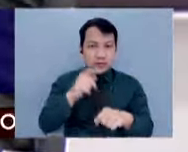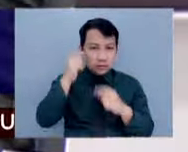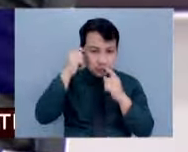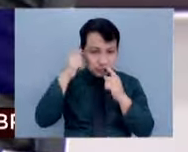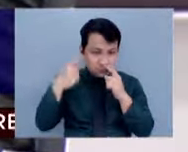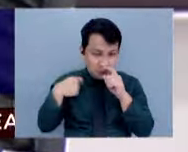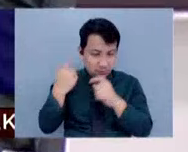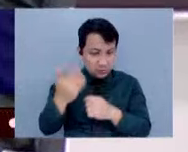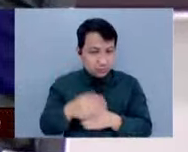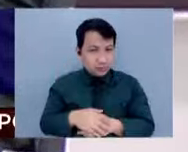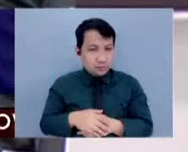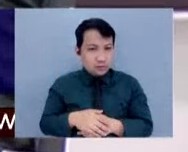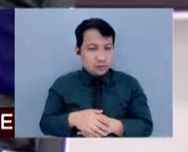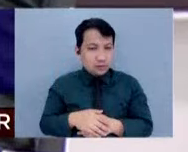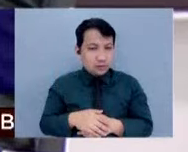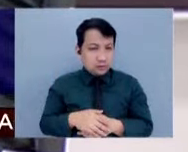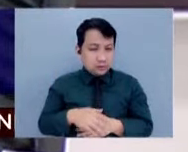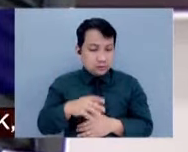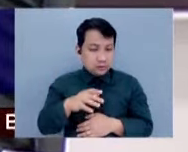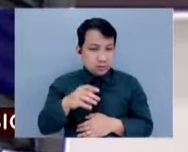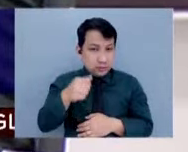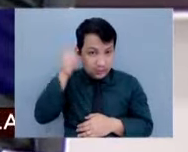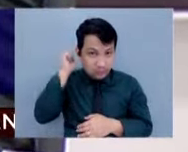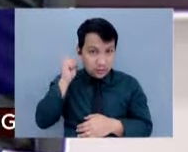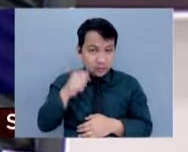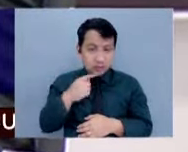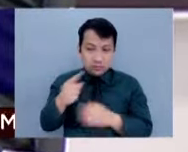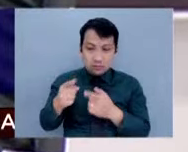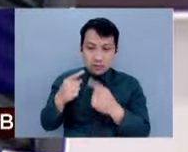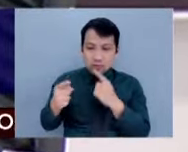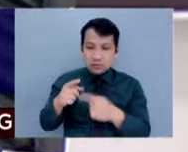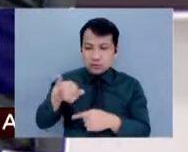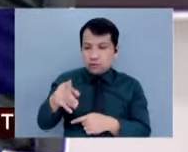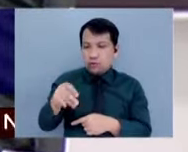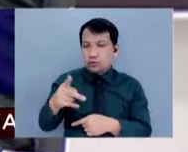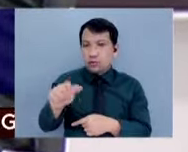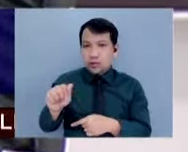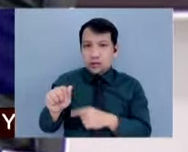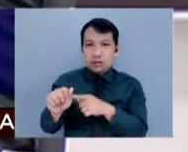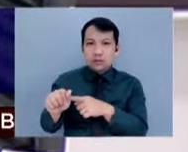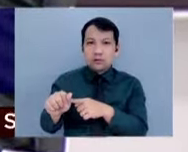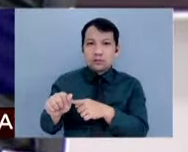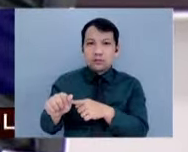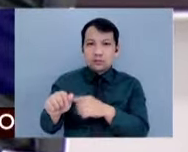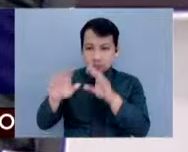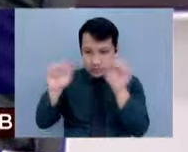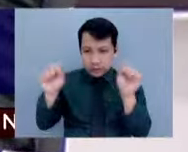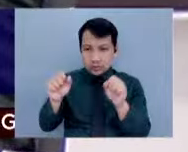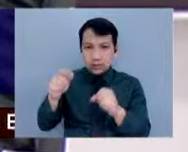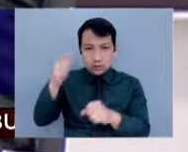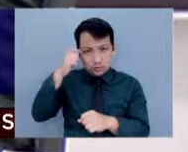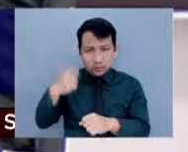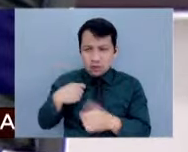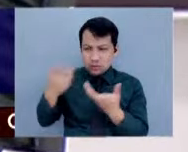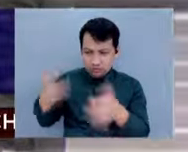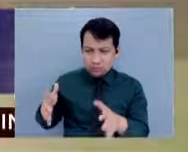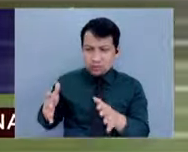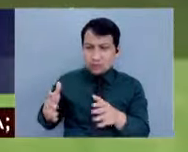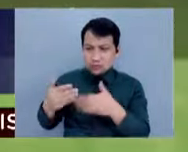Kung nakausap namin sa si President Horta, ang sinasabi nga niya, gusto rin niyang matapos kaagad ang